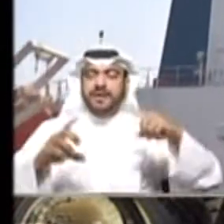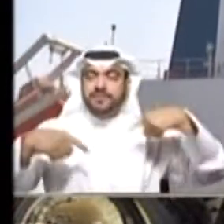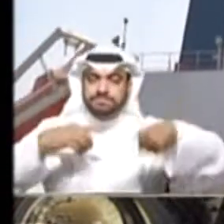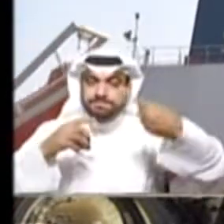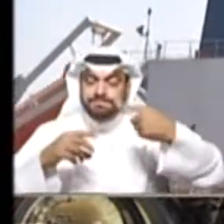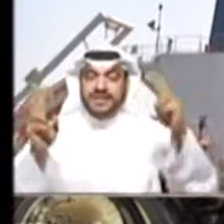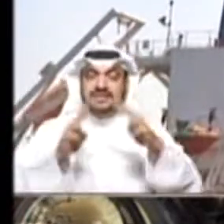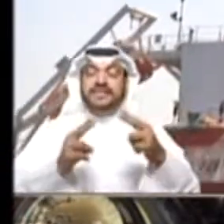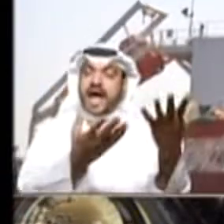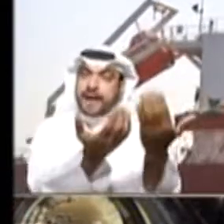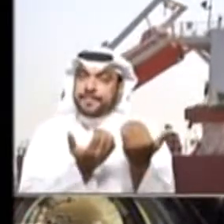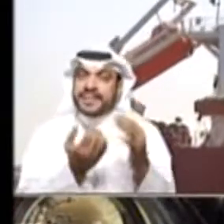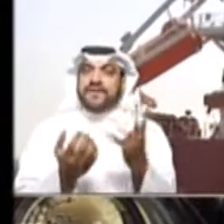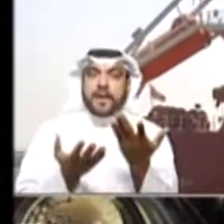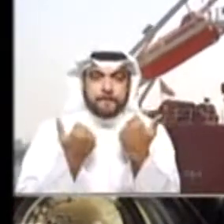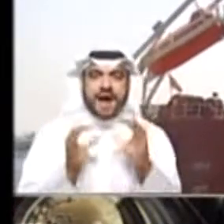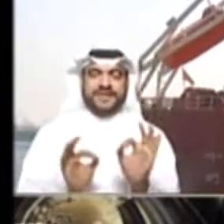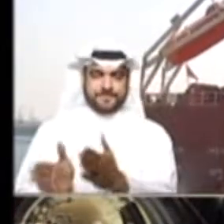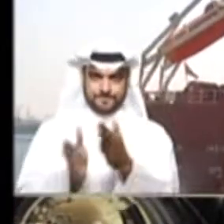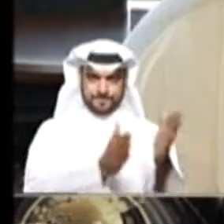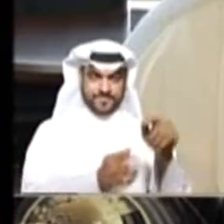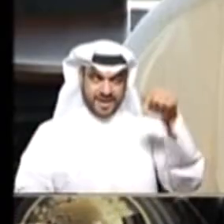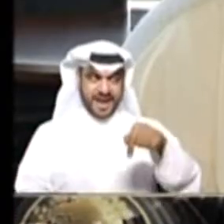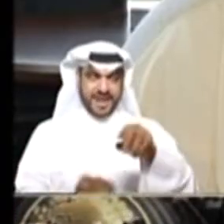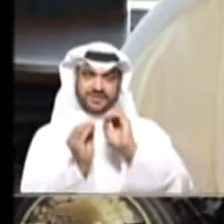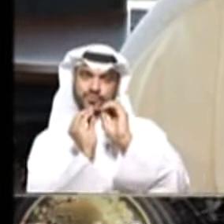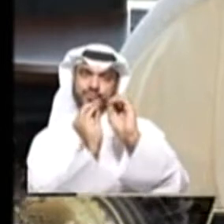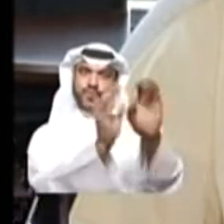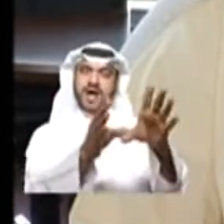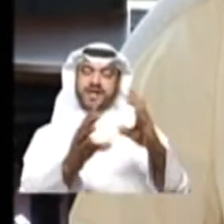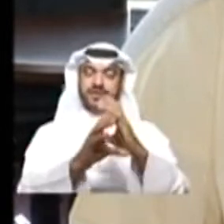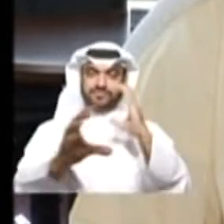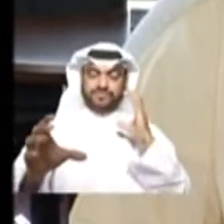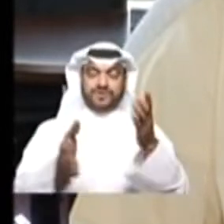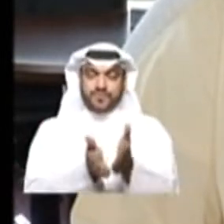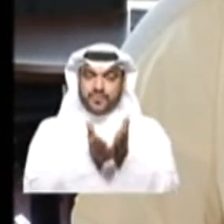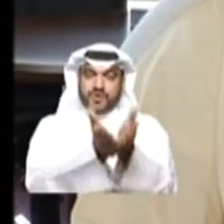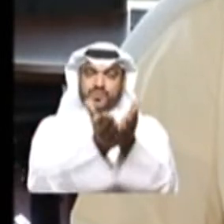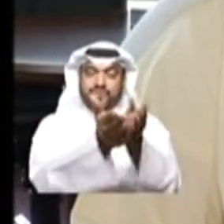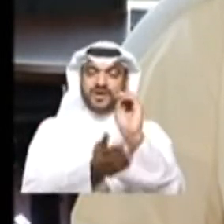الطلب على الطاقة الكهربائية. انطلقت الشحنة الأولى من منتج الديزل بحمولة